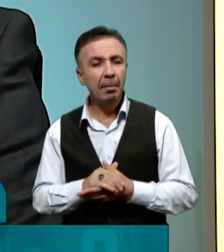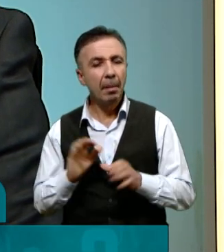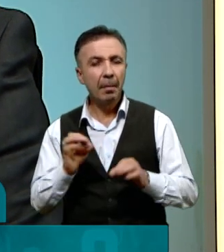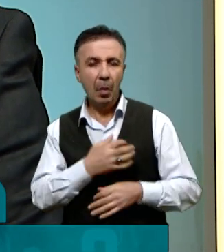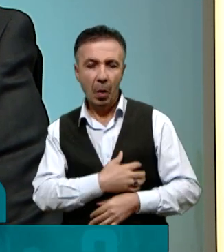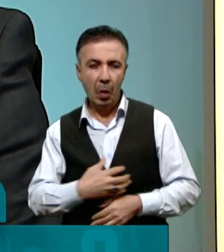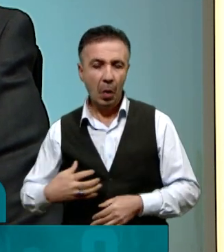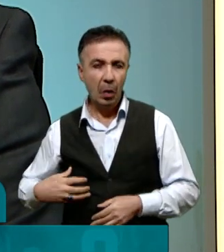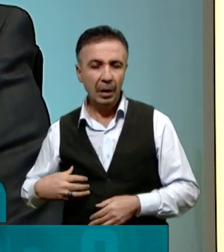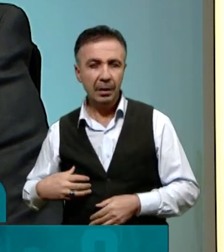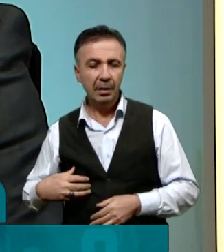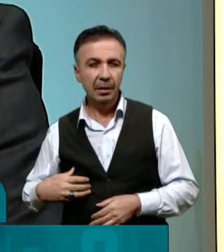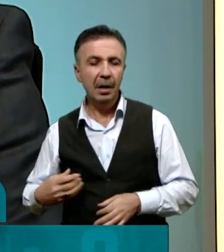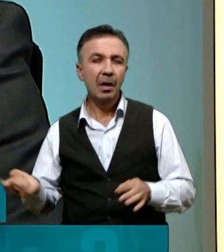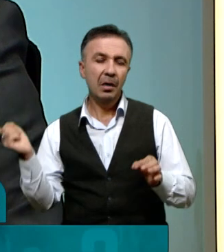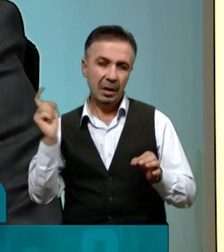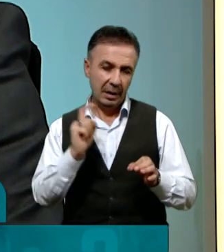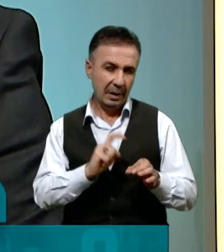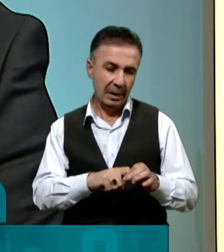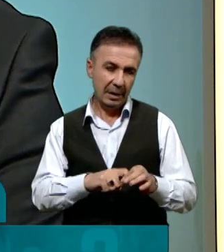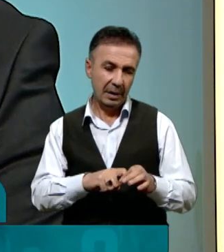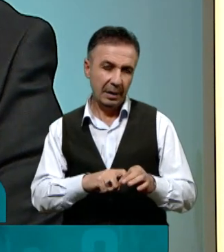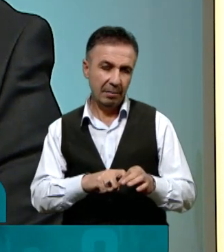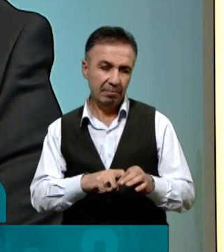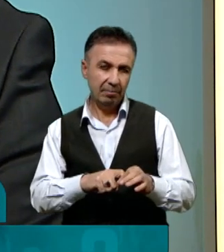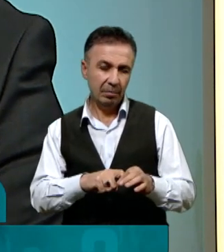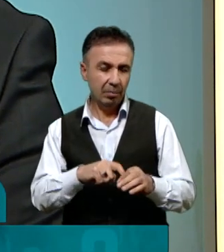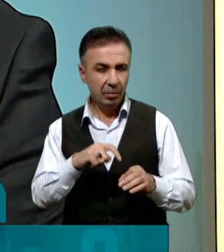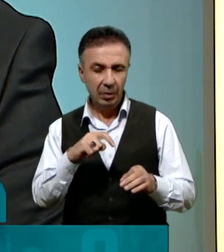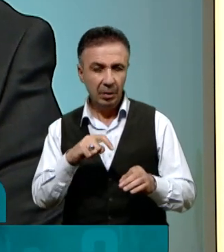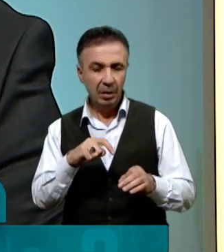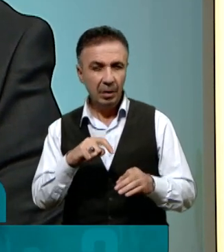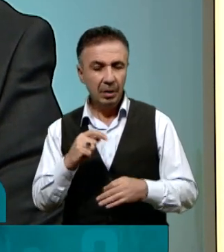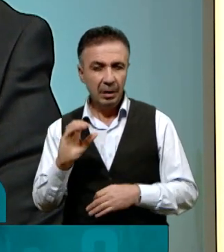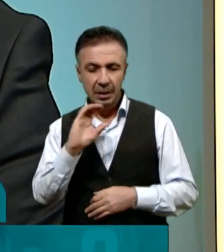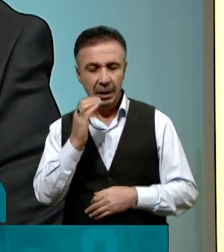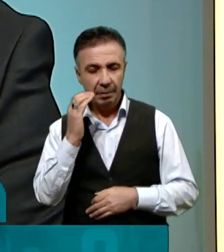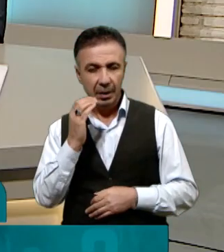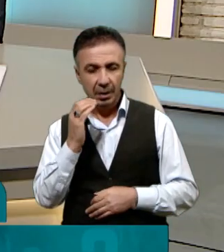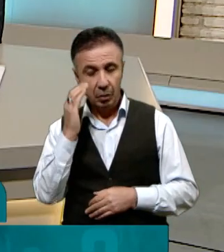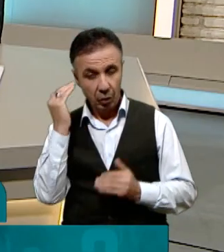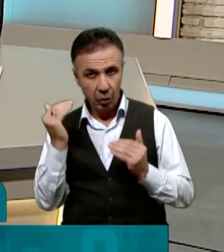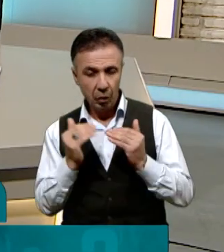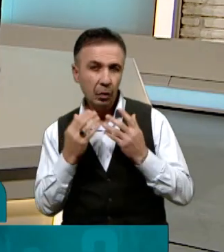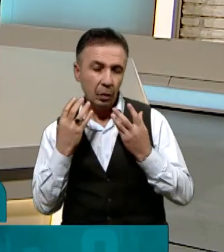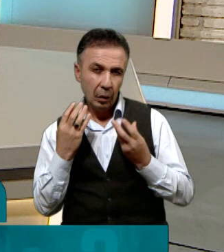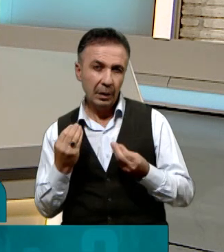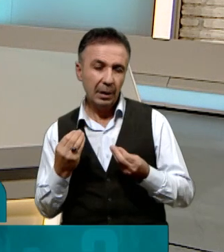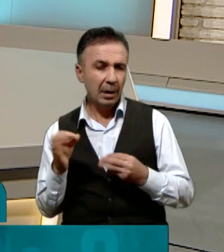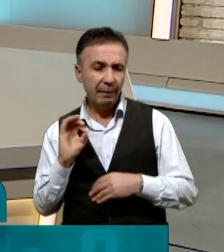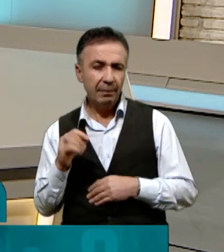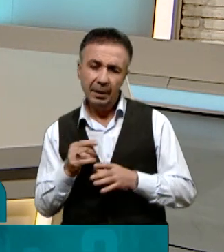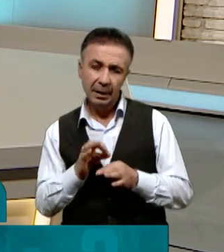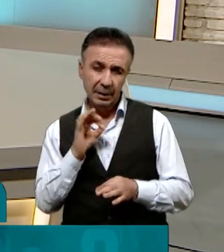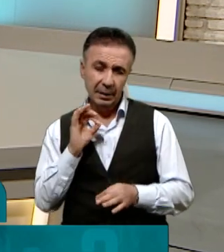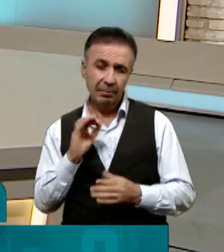de ne olamıyor? Gerek organ gerekse doku. Meşru çerçevede, o şartlar çerçevesinde evet bir insan ne